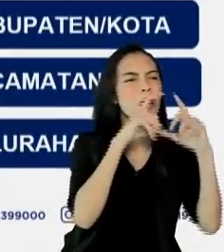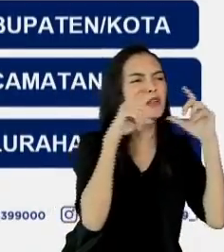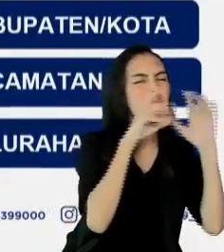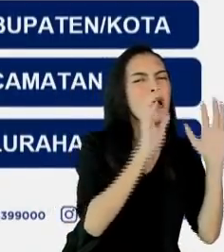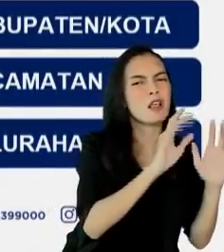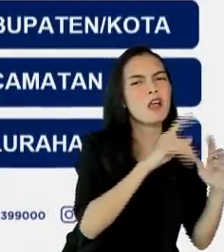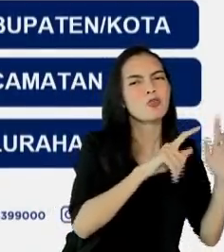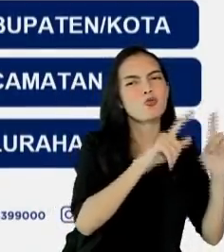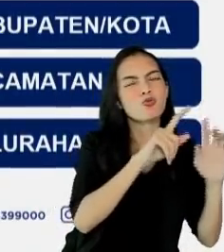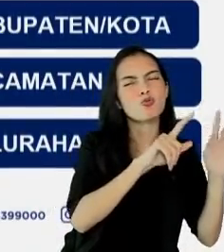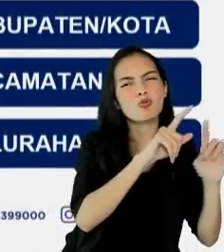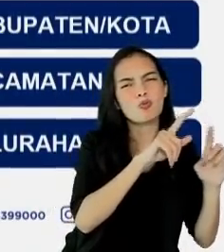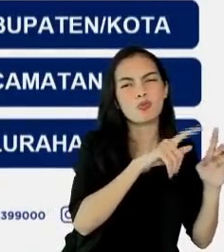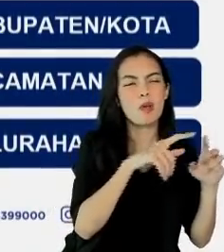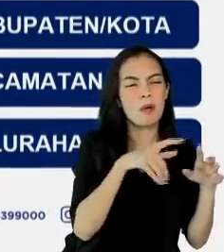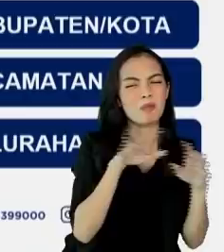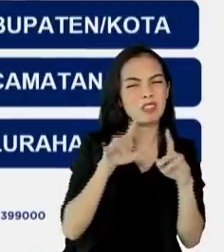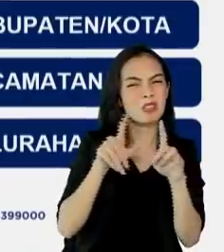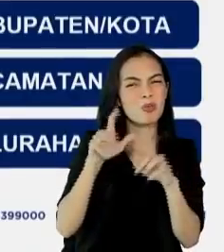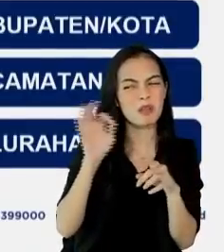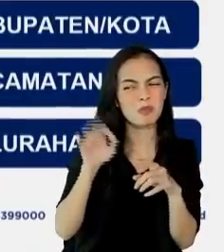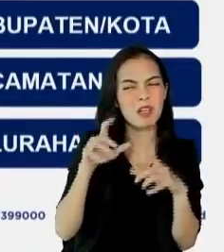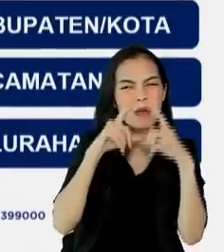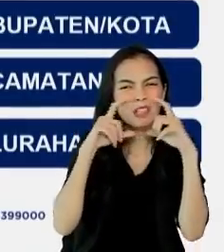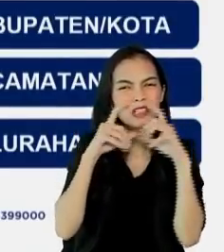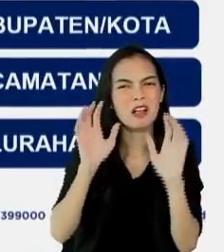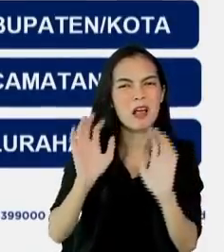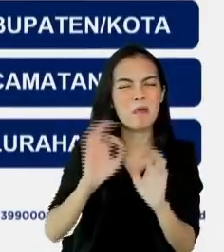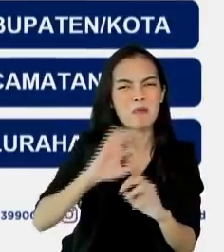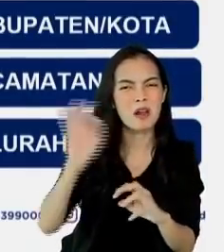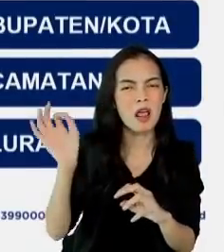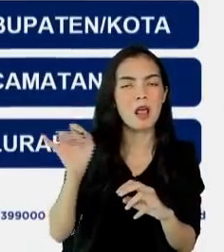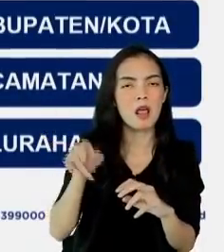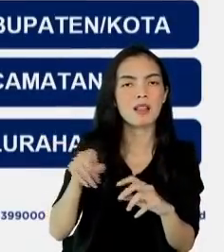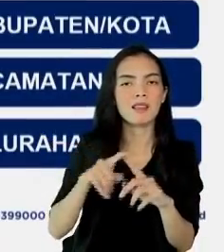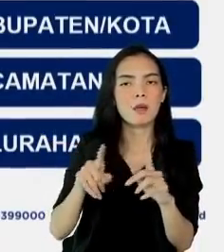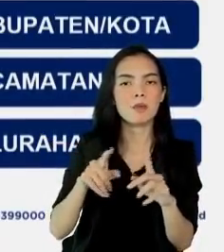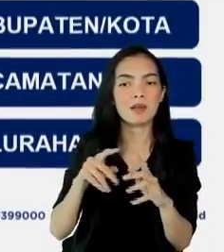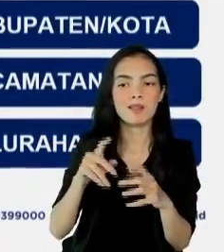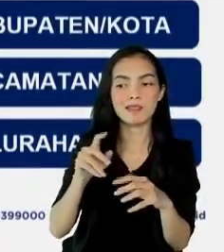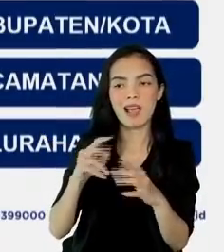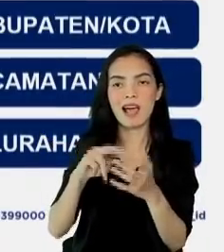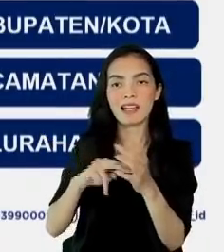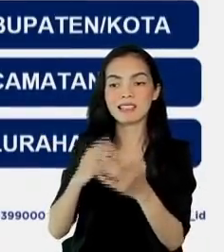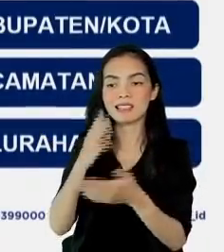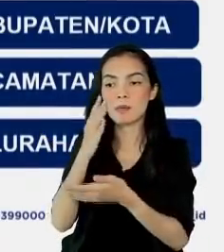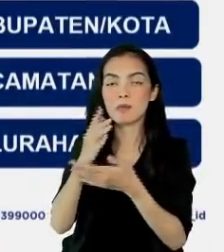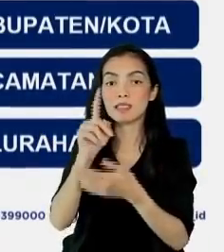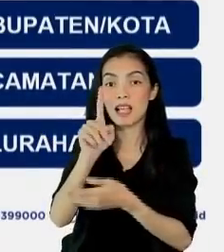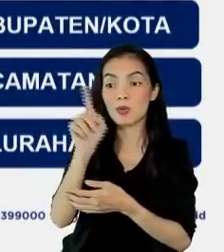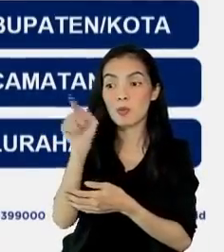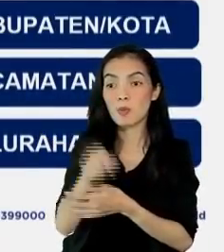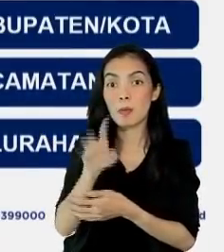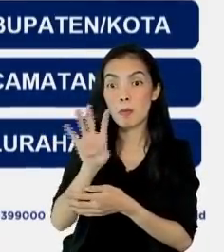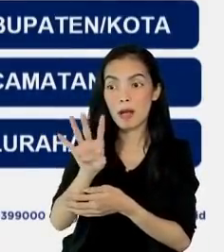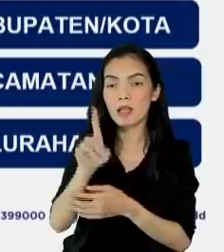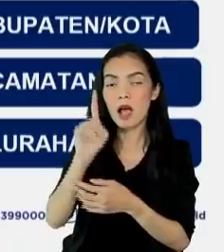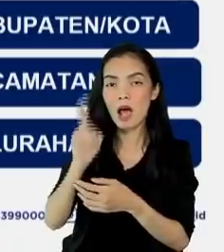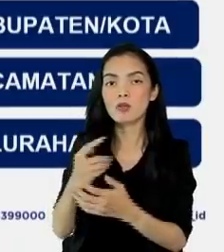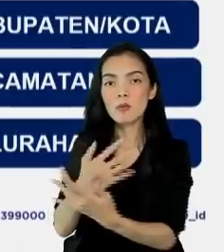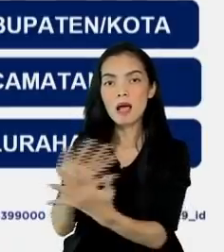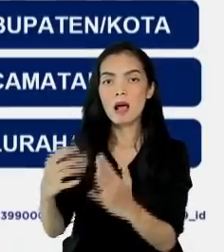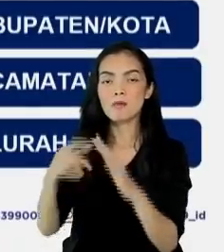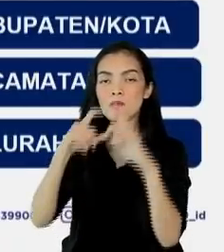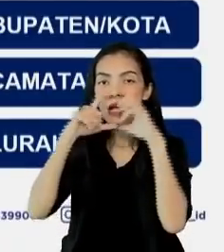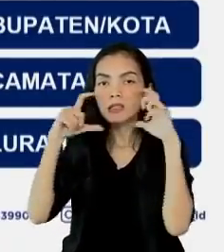ternyata ketika masuk ke kecamatan sudah 23%, hampir 1/4. Berarti masih ada PR 1/4 kecamatan yang harus kita tingkatkan lagi